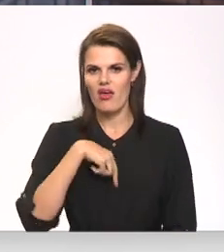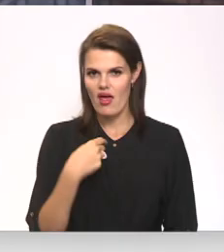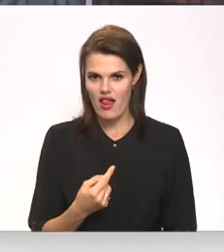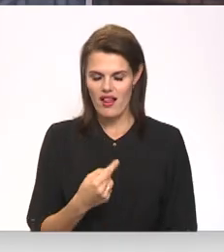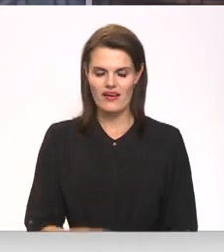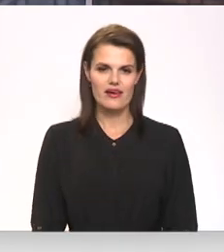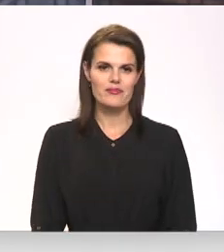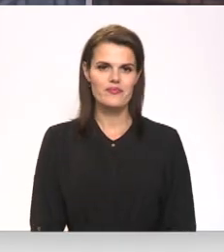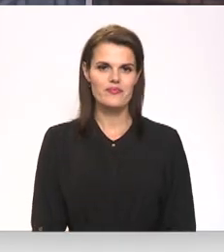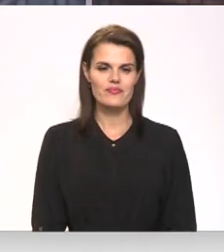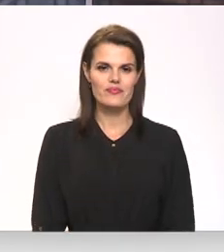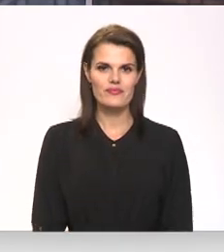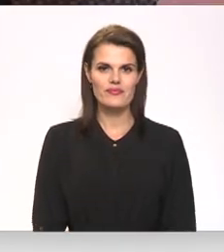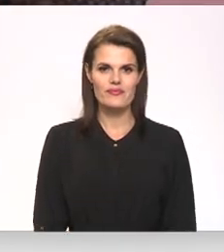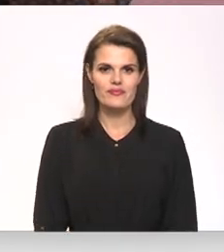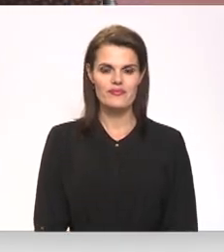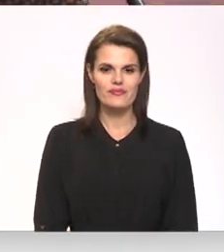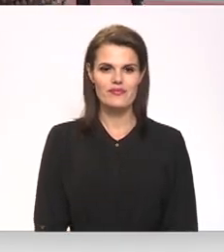Un turpināja Kīnca.